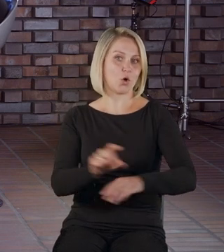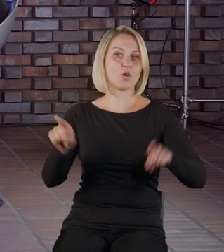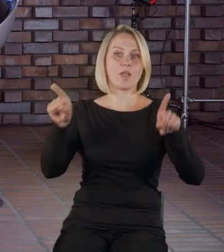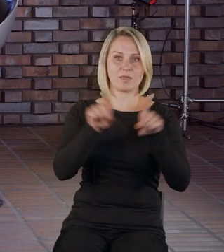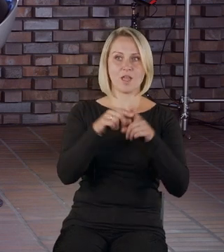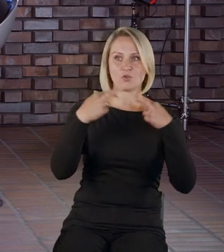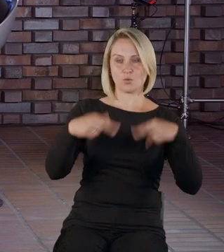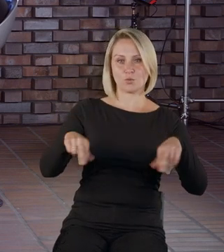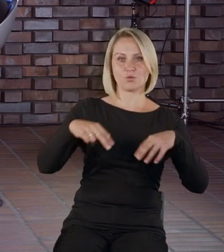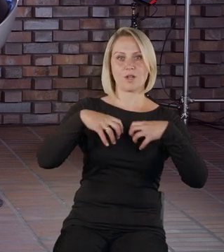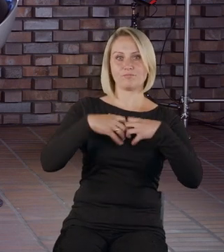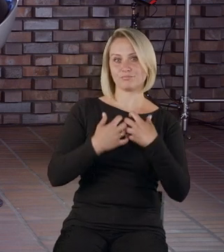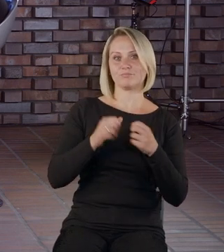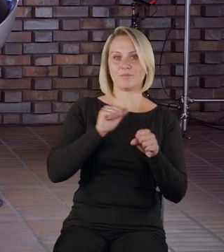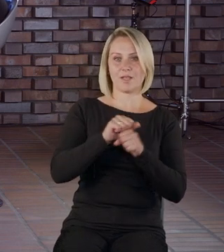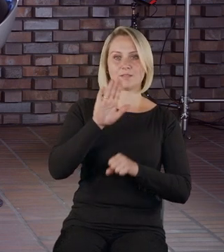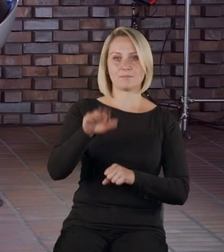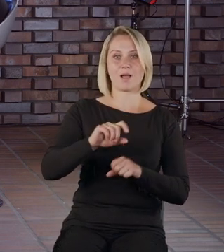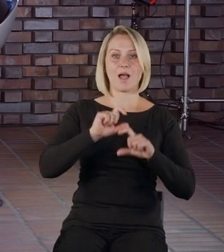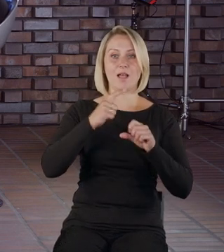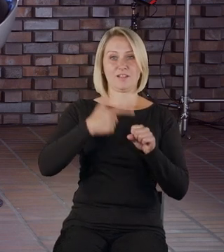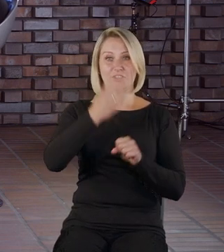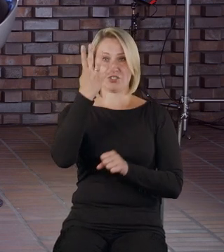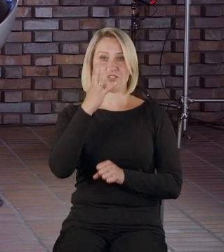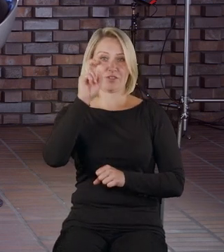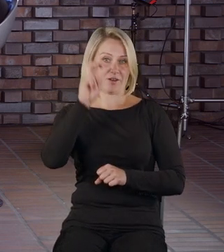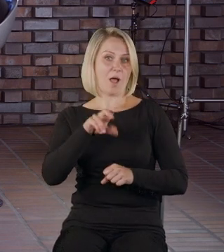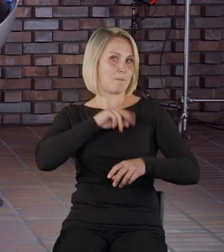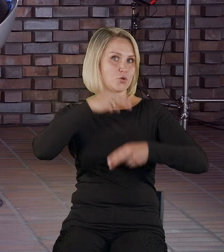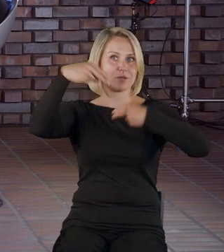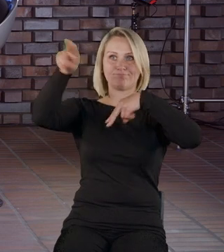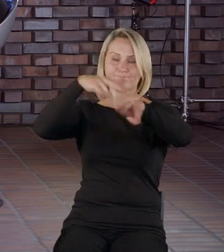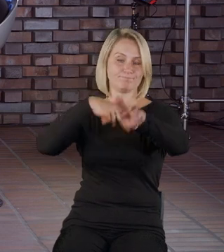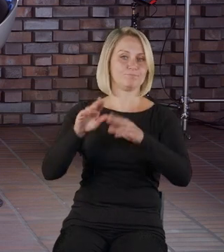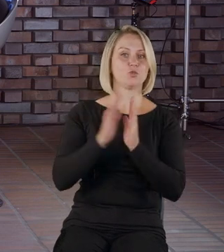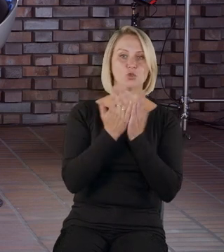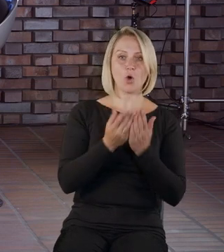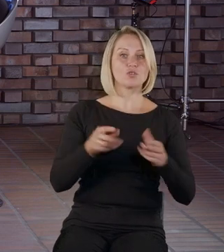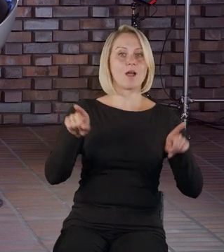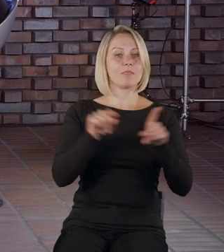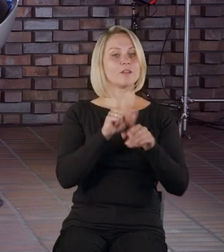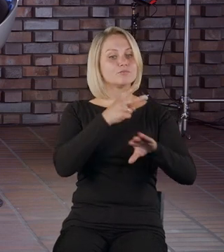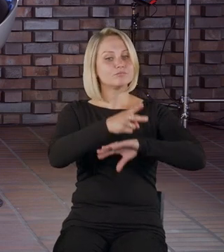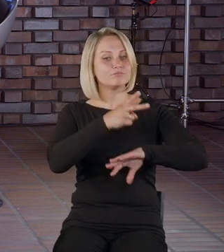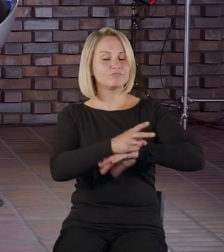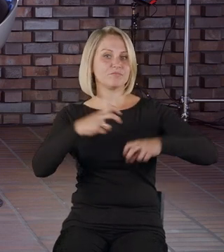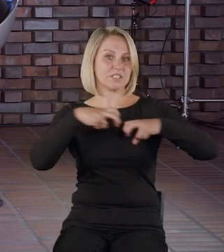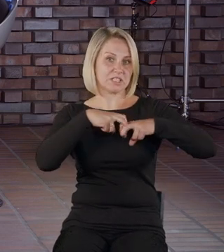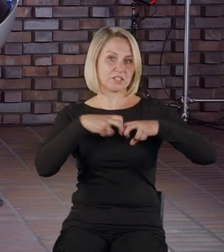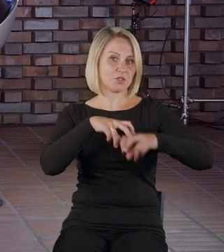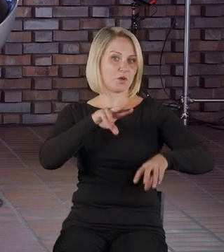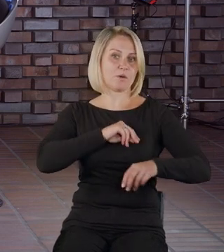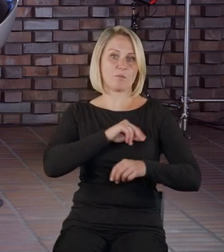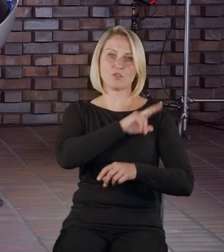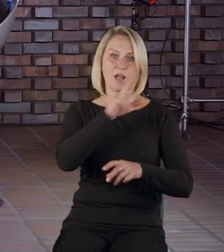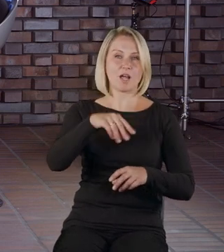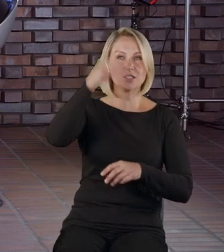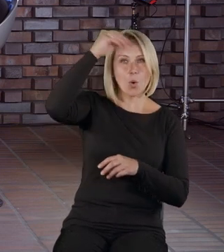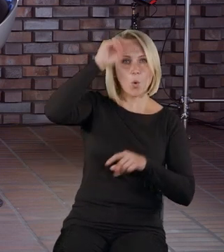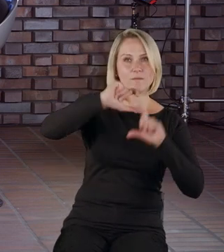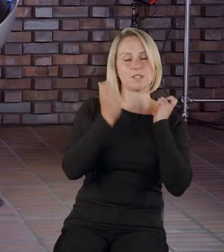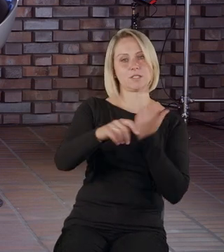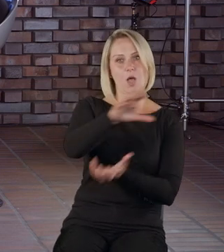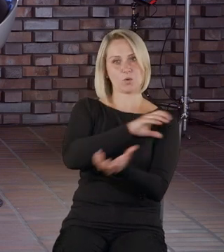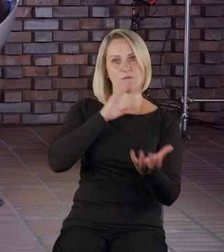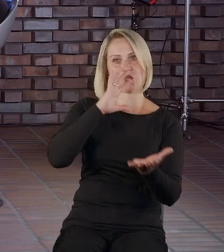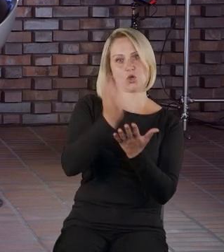ułatwiające korzystanie z biblioteki. Całodobowa wrzutnia do zwracania książek, dostęp do baz danych i zasobów cyfrowych, z których korzystają naukowcy na całym